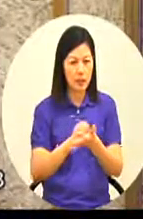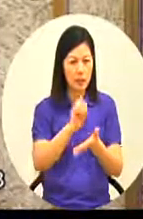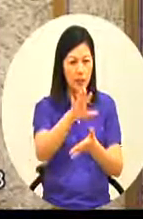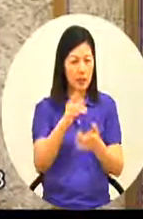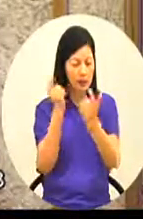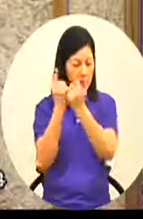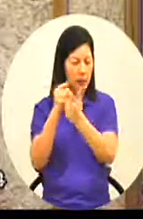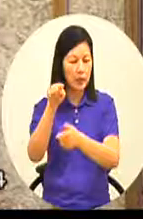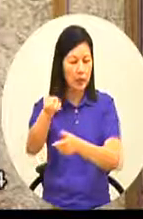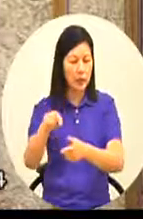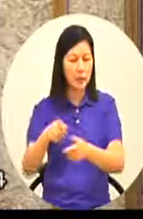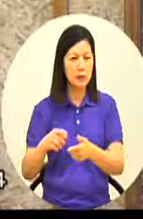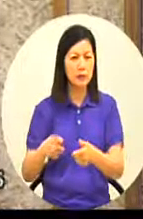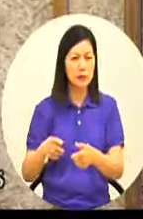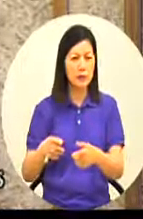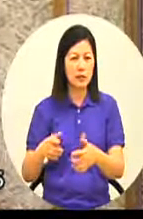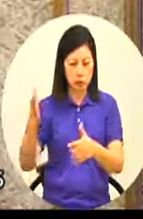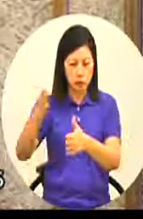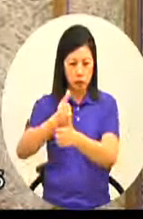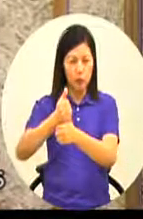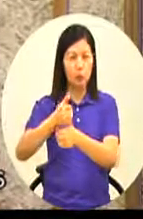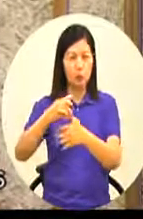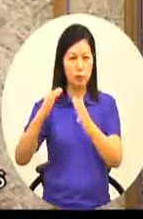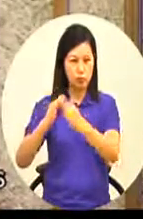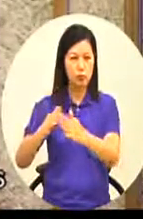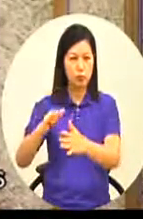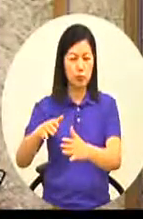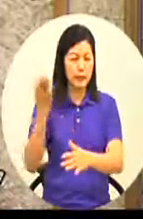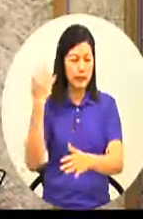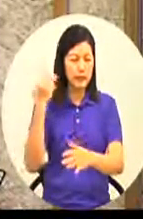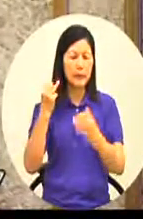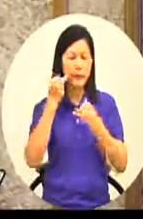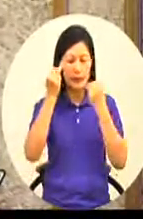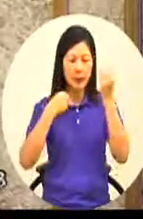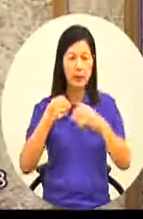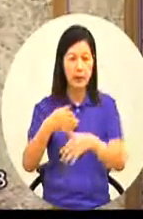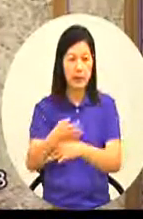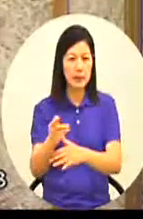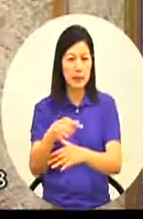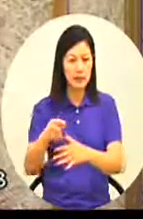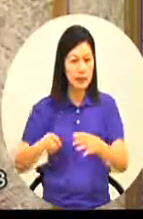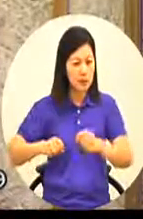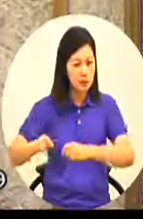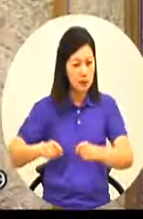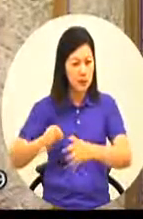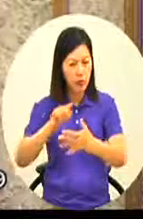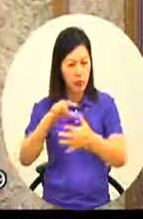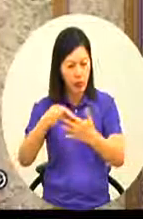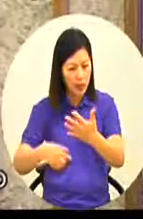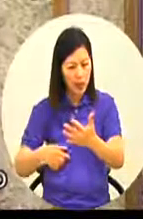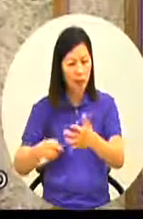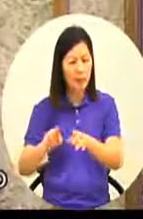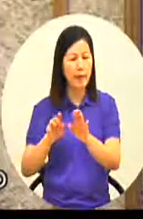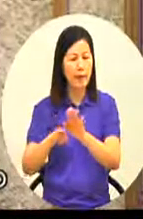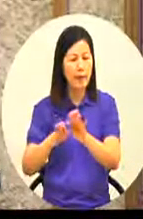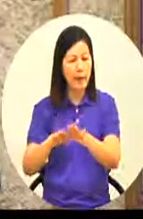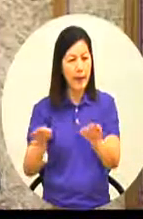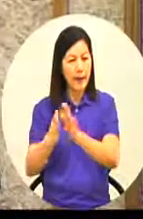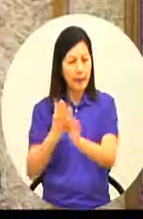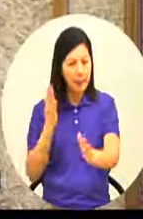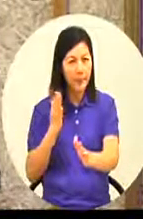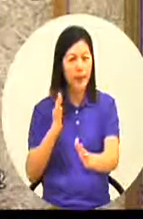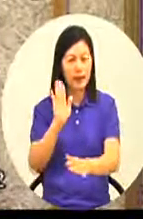是一个政经首都嘛哈，所以它在当时候的一些姐妹室的缔结上面，事实上是有些政策的一个安排下面的一个成果